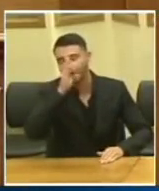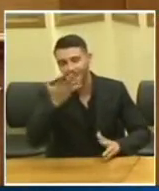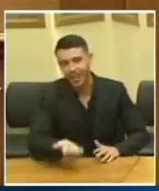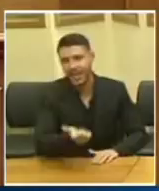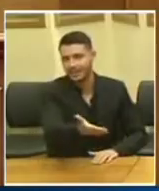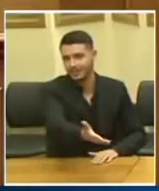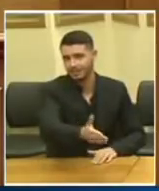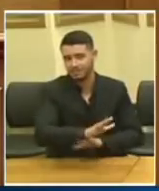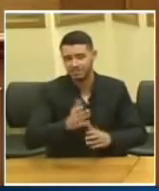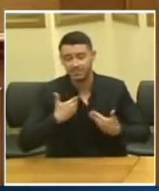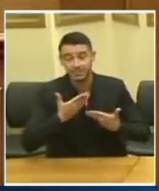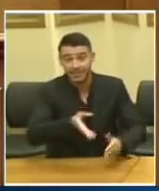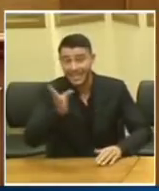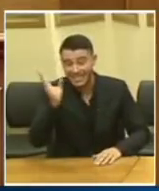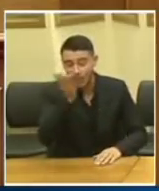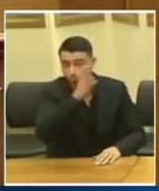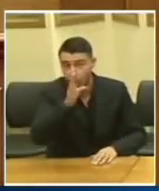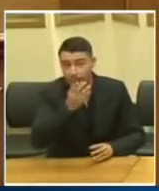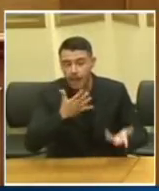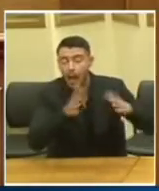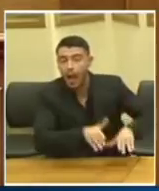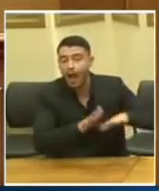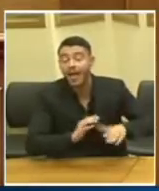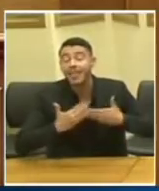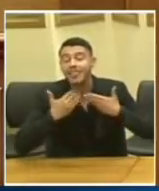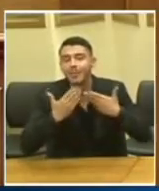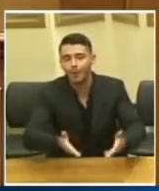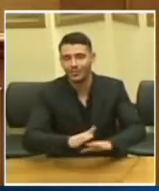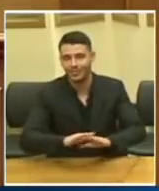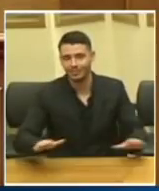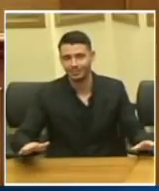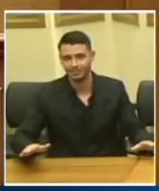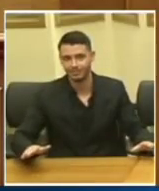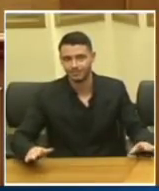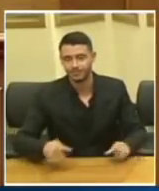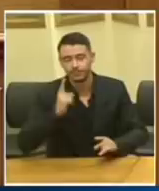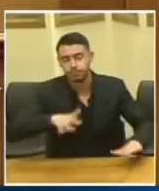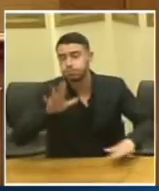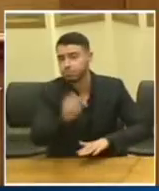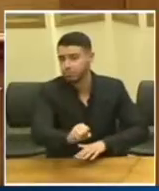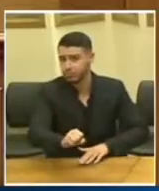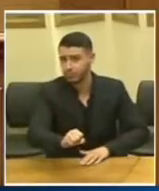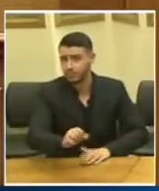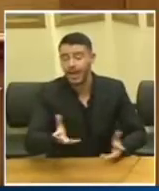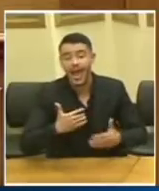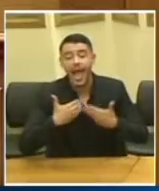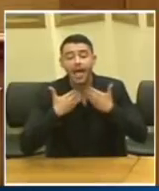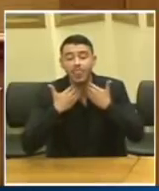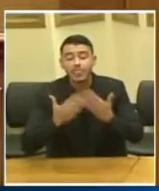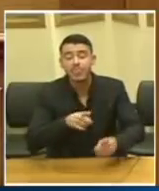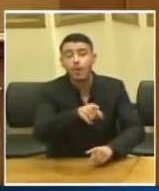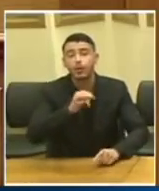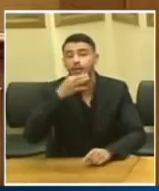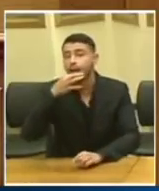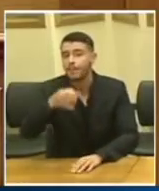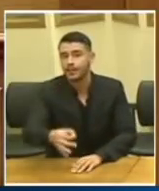Δεν μπορεί να κρυφτεί. Δεν σας είναι εύκολο να ισχυριστείτε